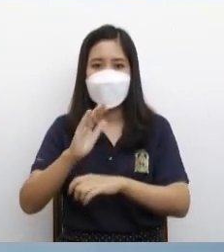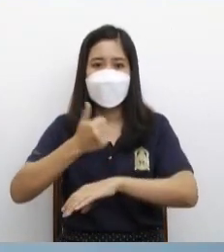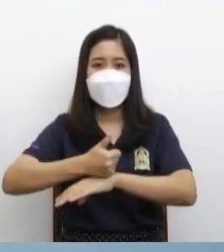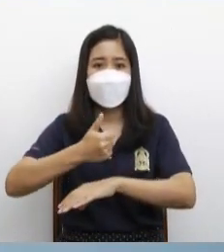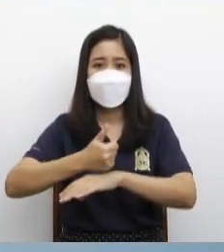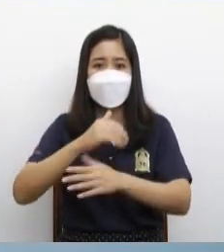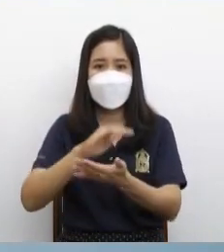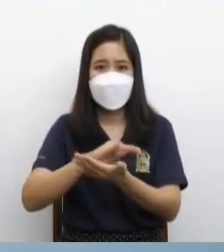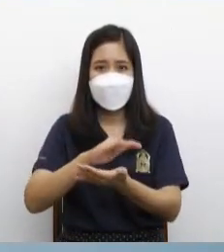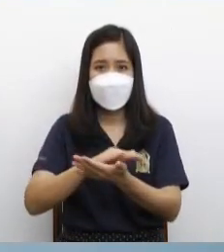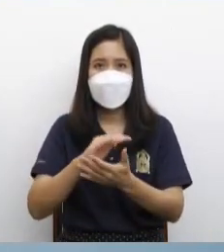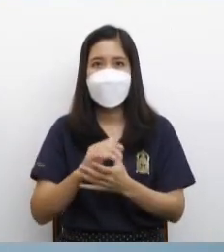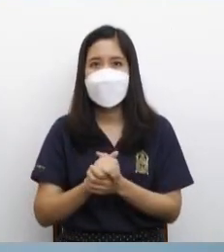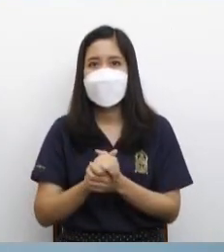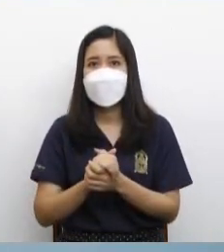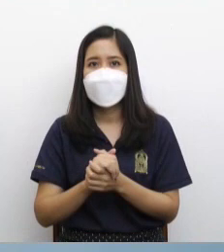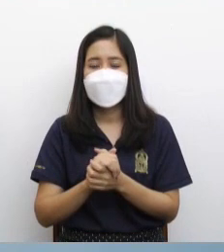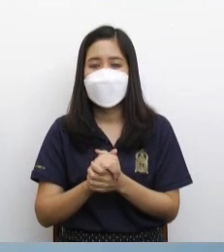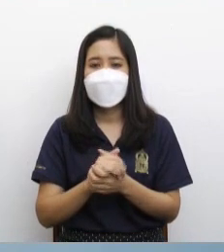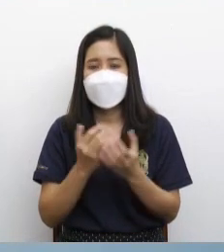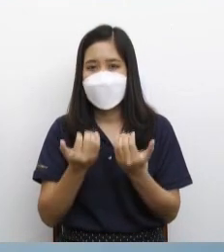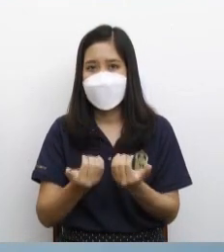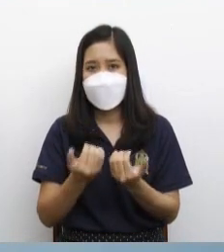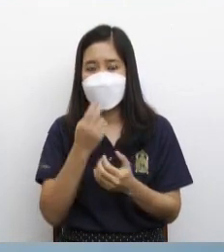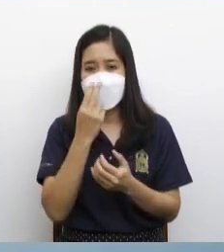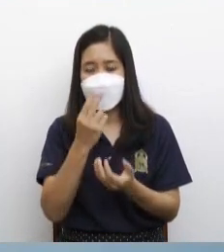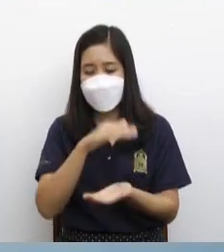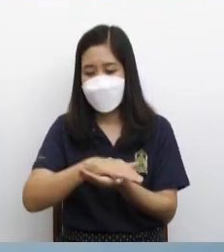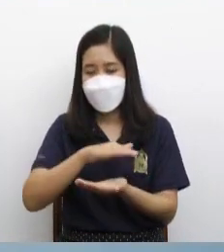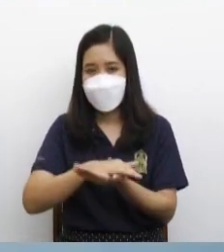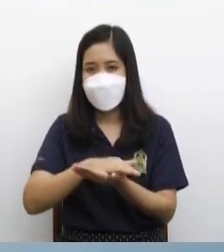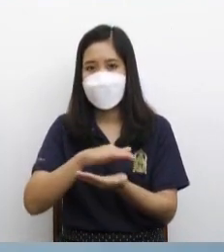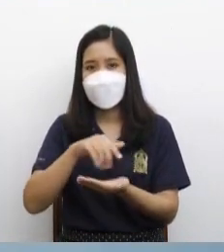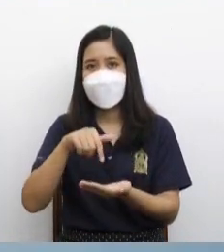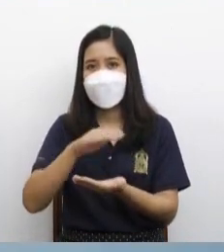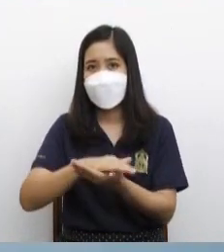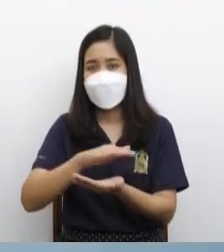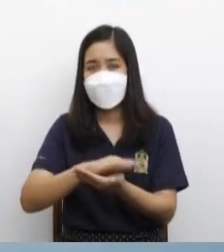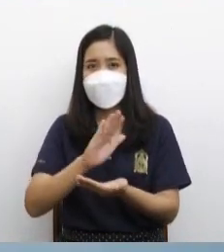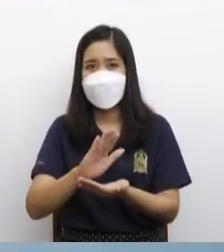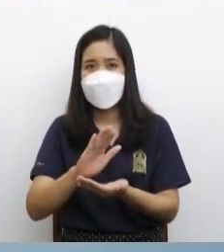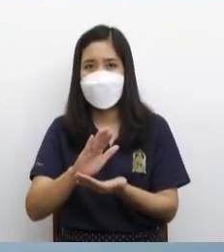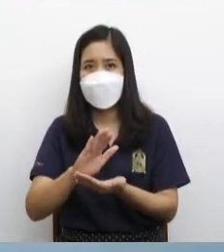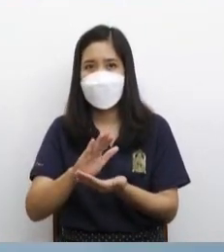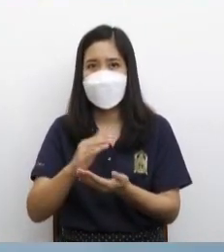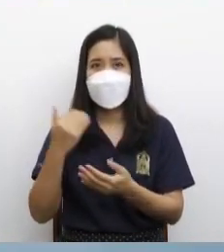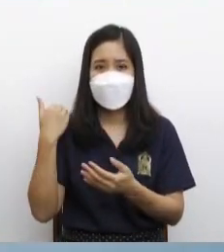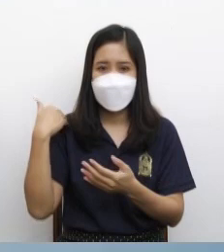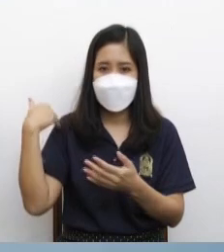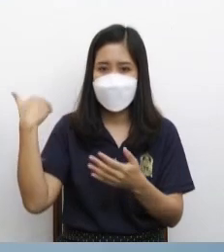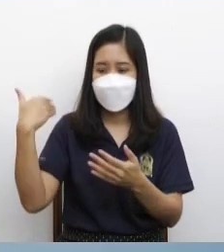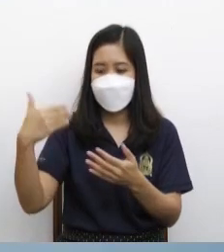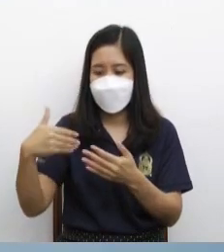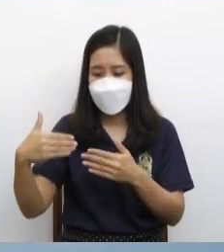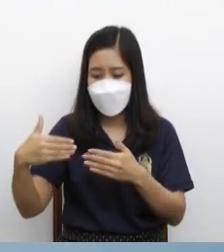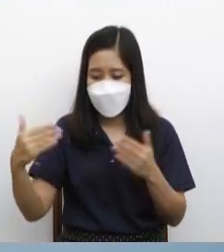สายัณห์ดำดีนะครับซึ่งเป็นผู้หางานโรงเรียนซึ่งบรรจุใหม่นะครับได้สามปีแต่ขับเคลื่อนโรงเรียน